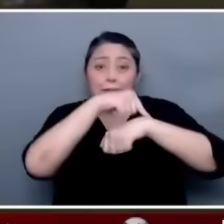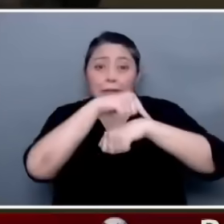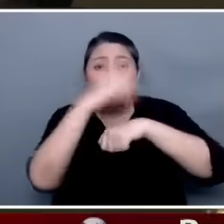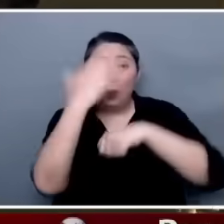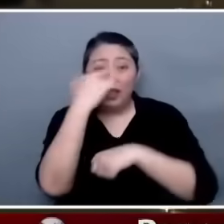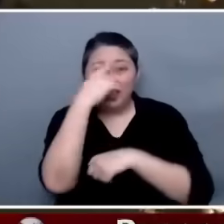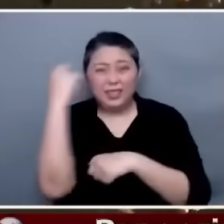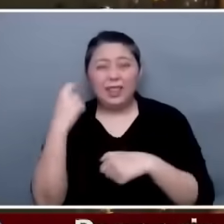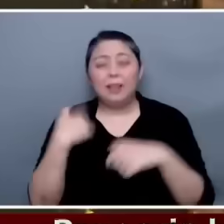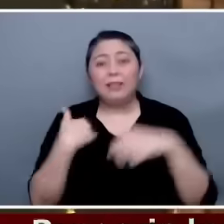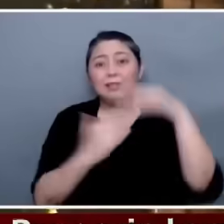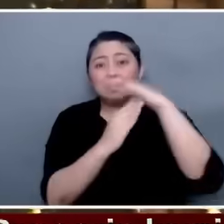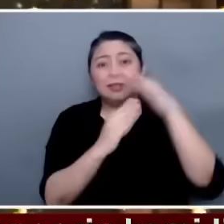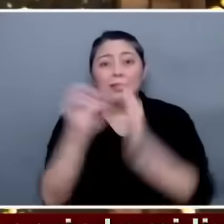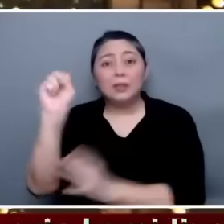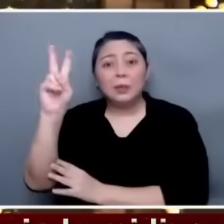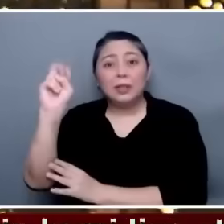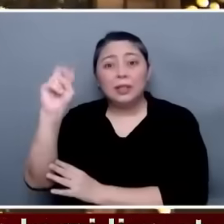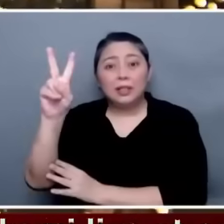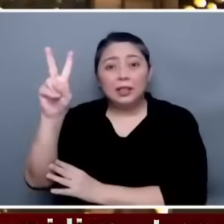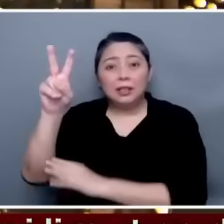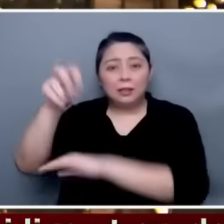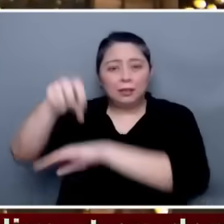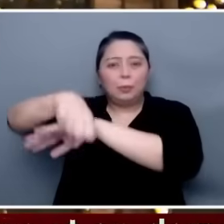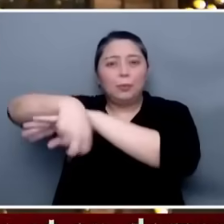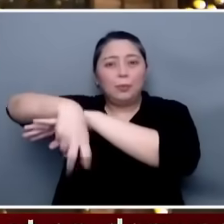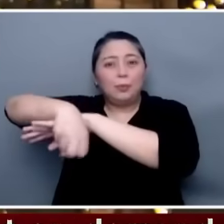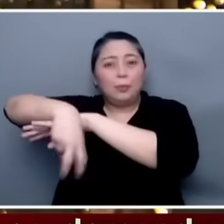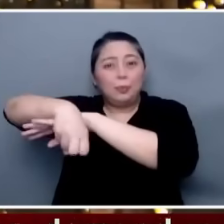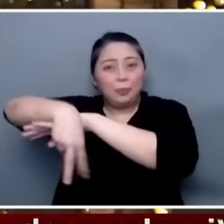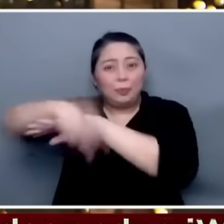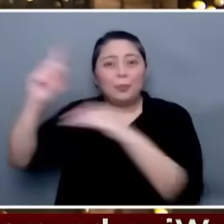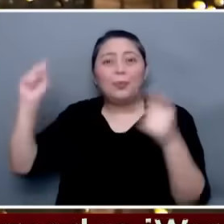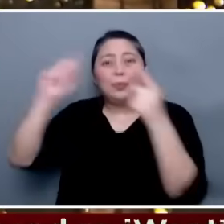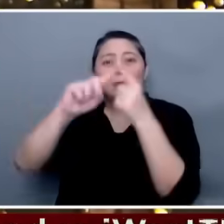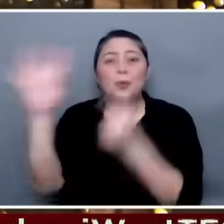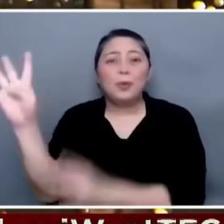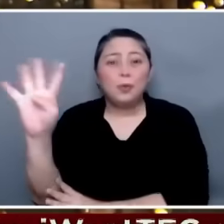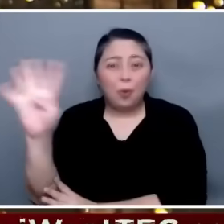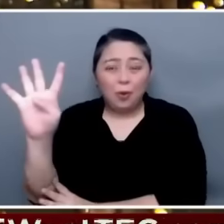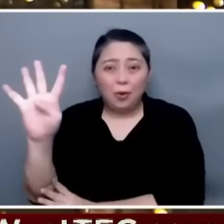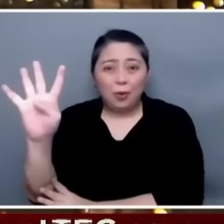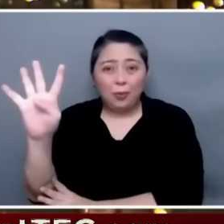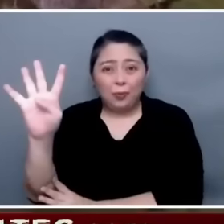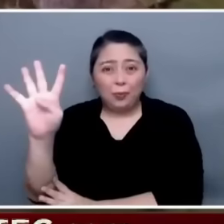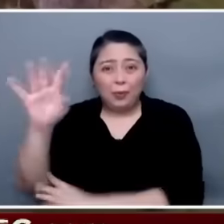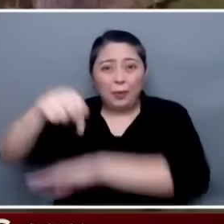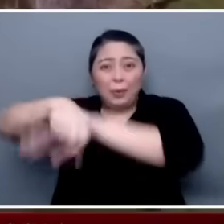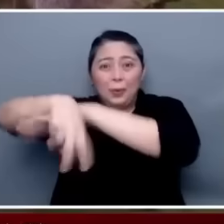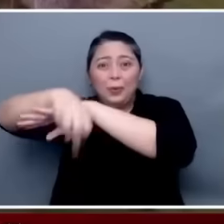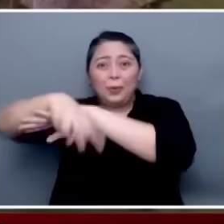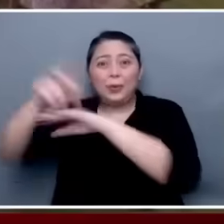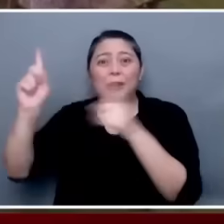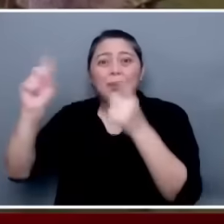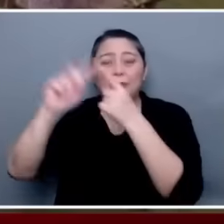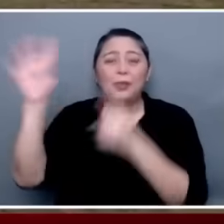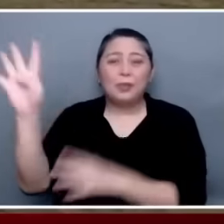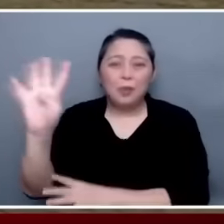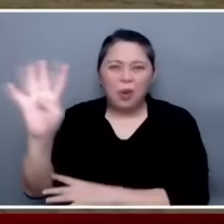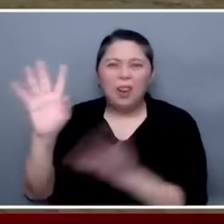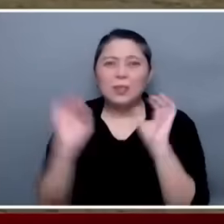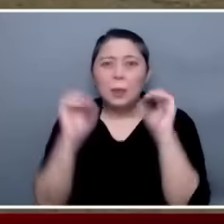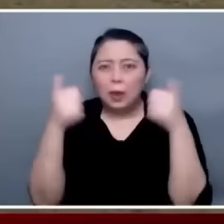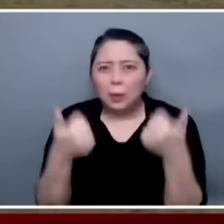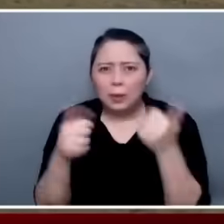So kailangan medyo i-adjust din yun kasi kung ang mall ay 12 o'clock ng hating gabi magsasarado, eh paano pa nga naman